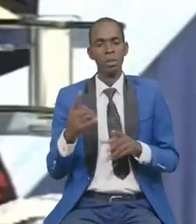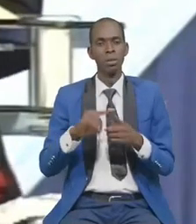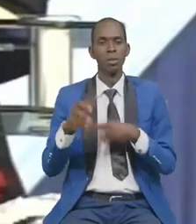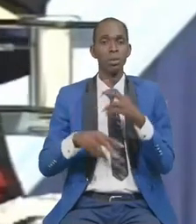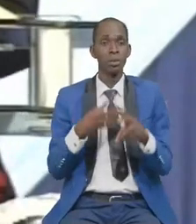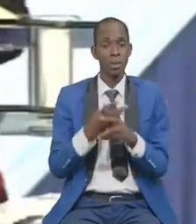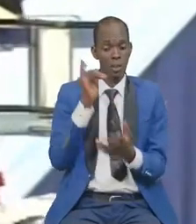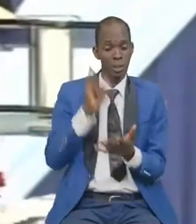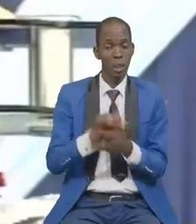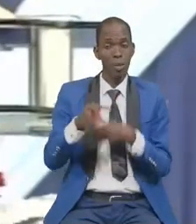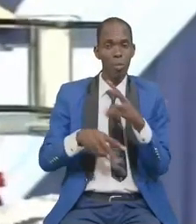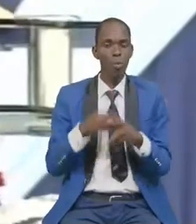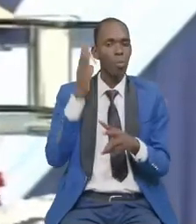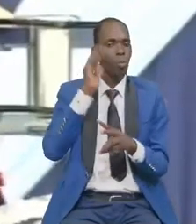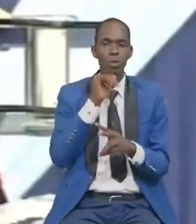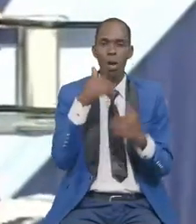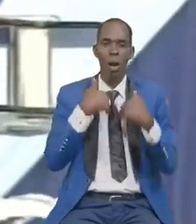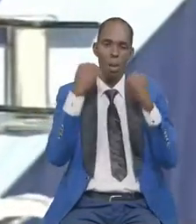pouvoir sur ta vie.